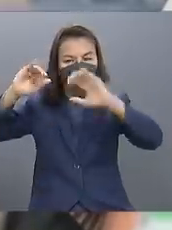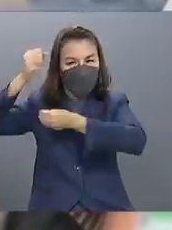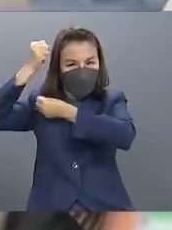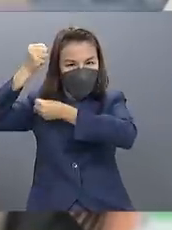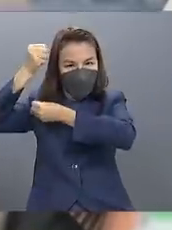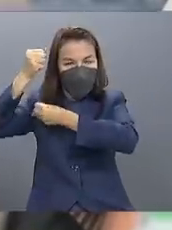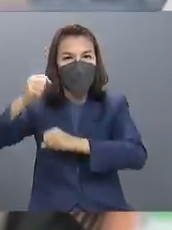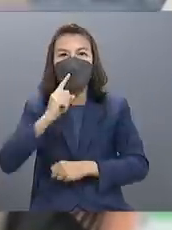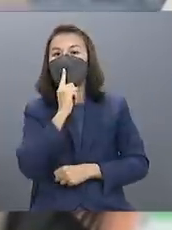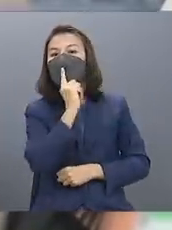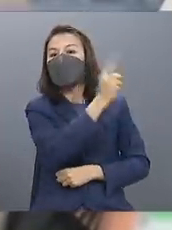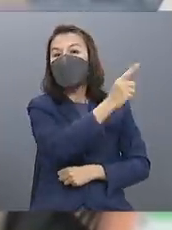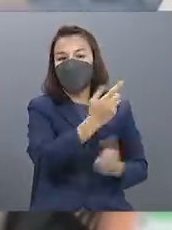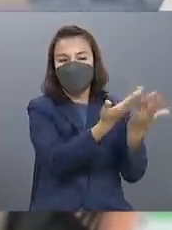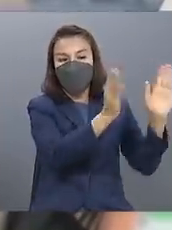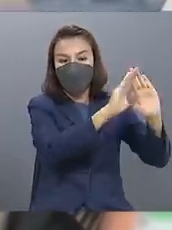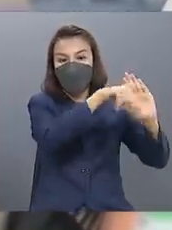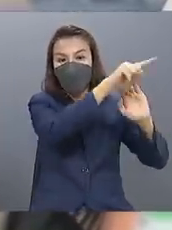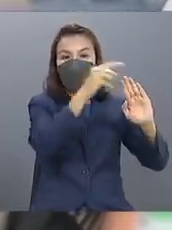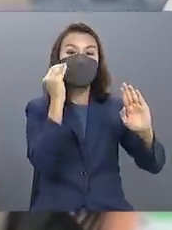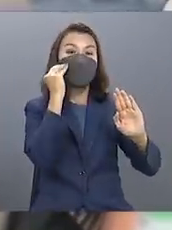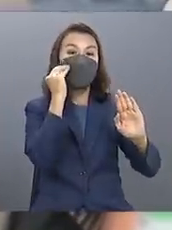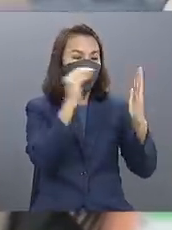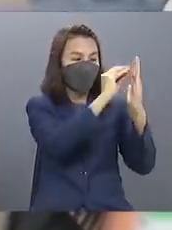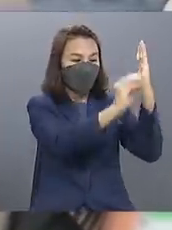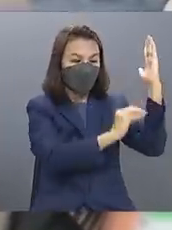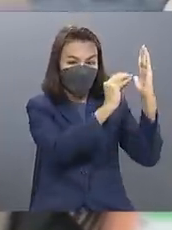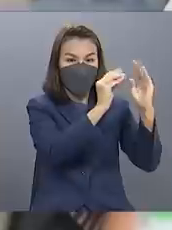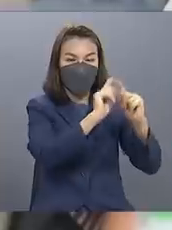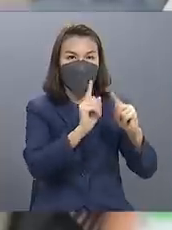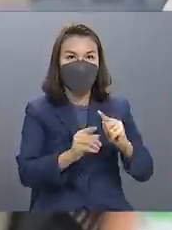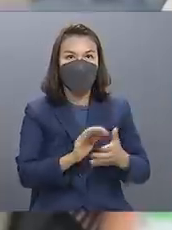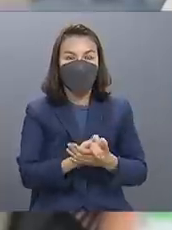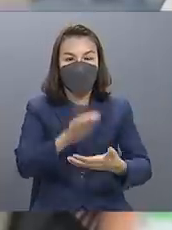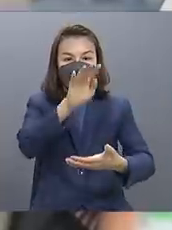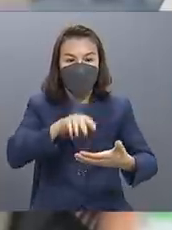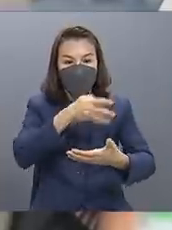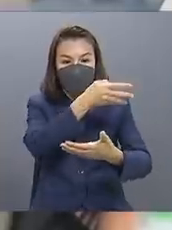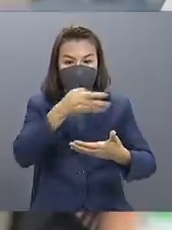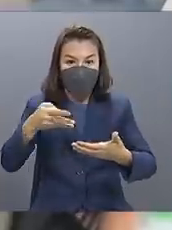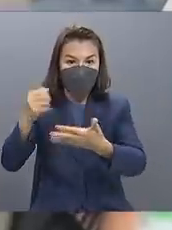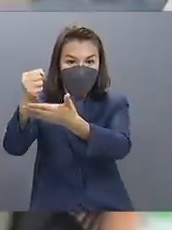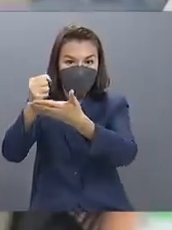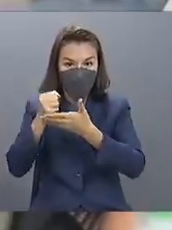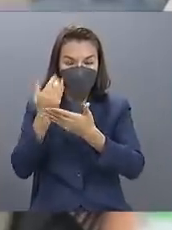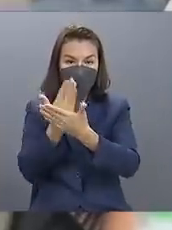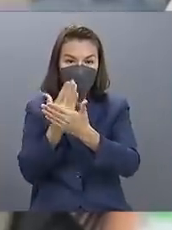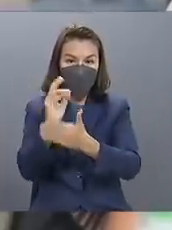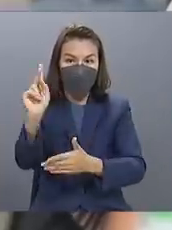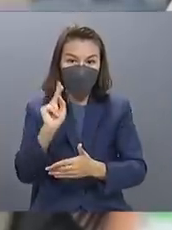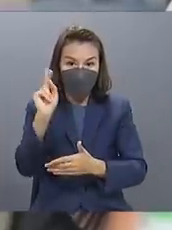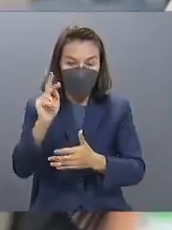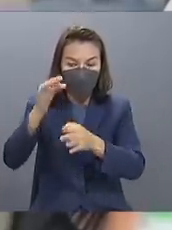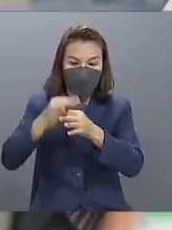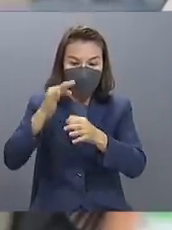อยู่ข้างบ้านแล้วว่าตอนเนี้ยไอ้แผนแผนการช่วยเหลือหนี้สินของเราในเรื่องสีแดงรัดยังไม่มี